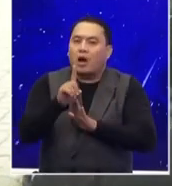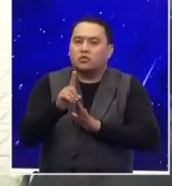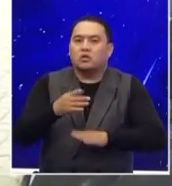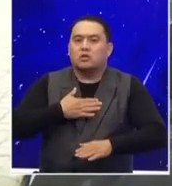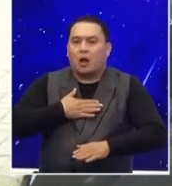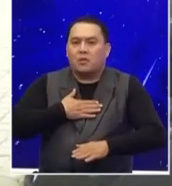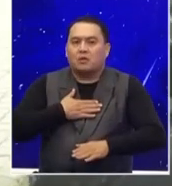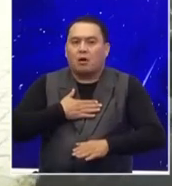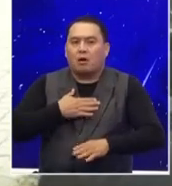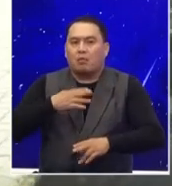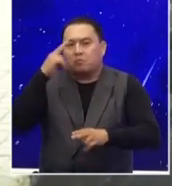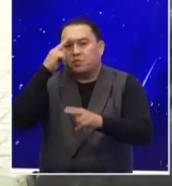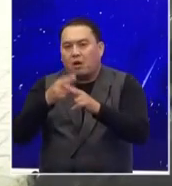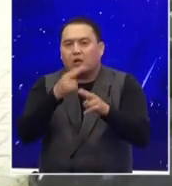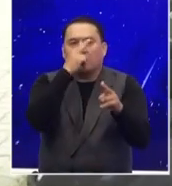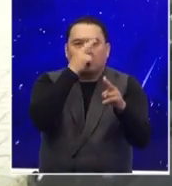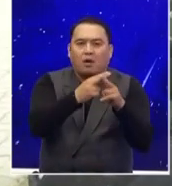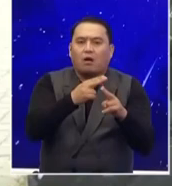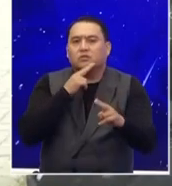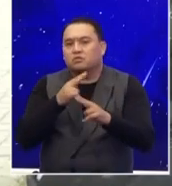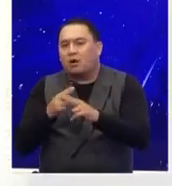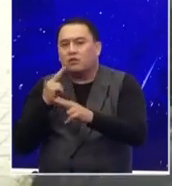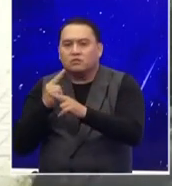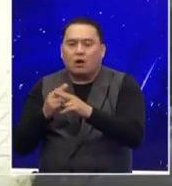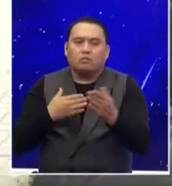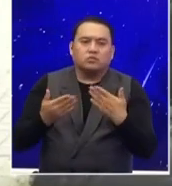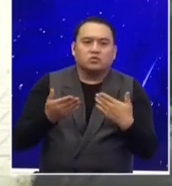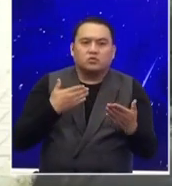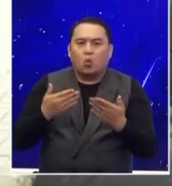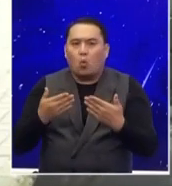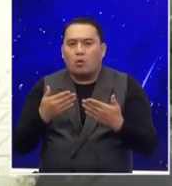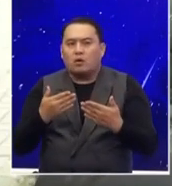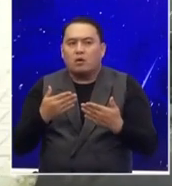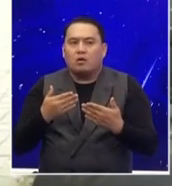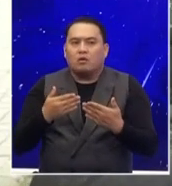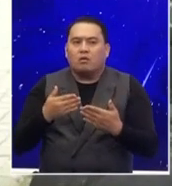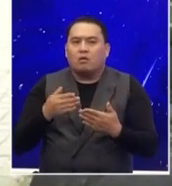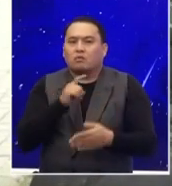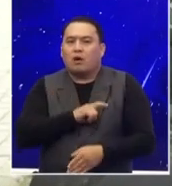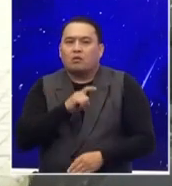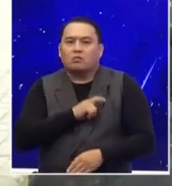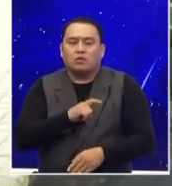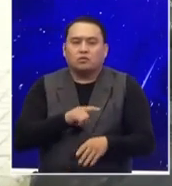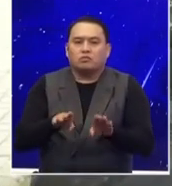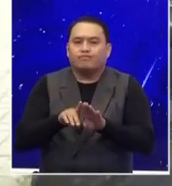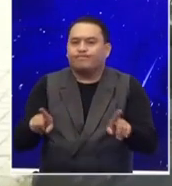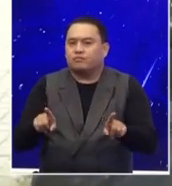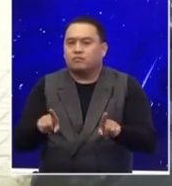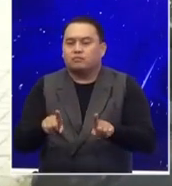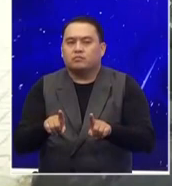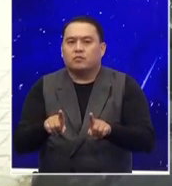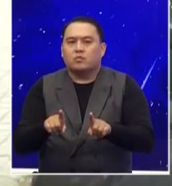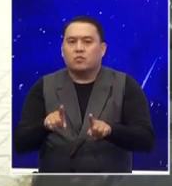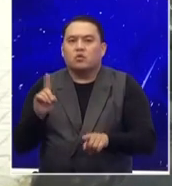этот брат так себя повел? Почему эта сестра так себя повела? Можно было бы вот так отмахнуться и сказать, там, ну,